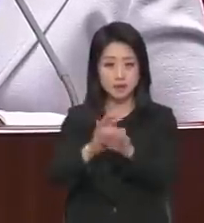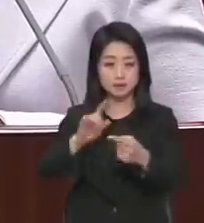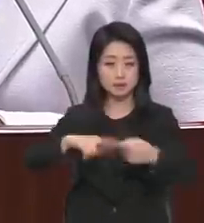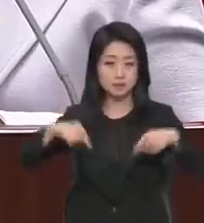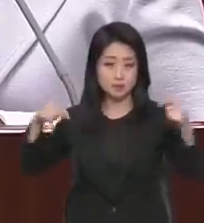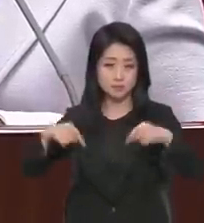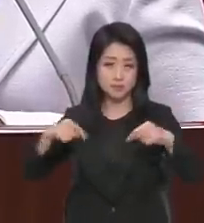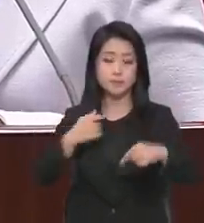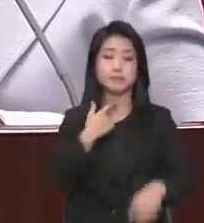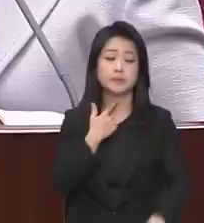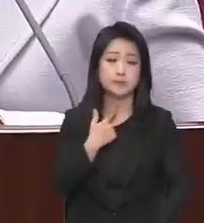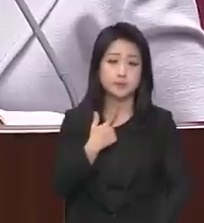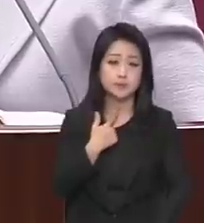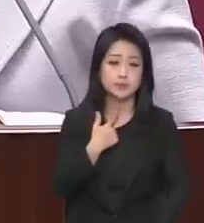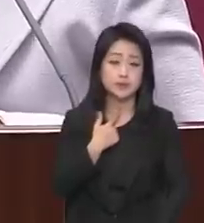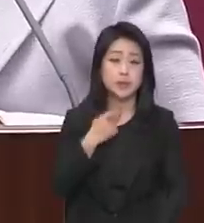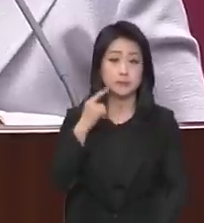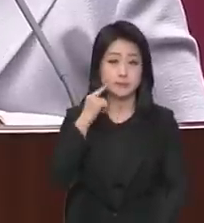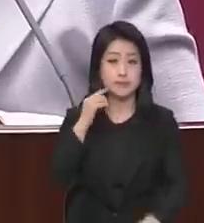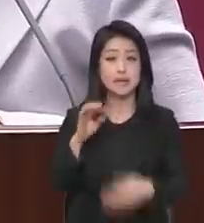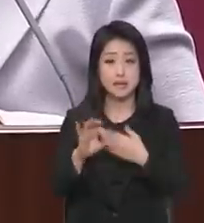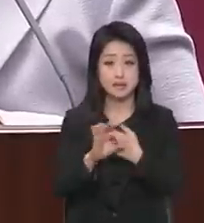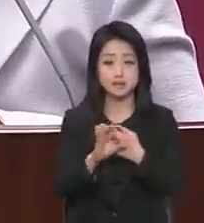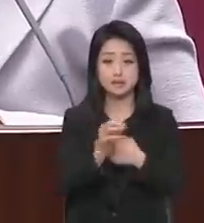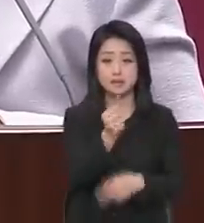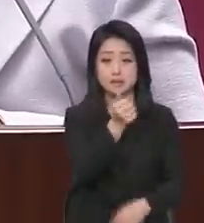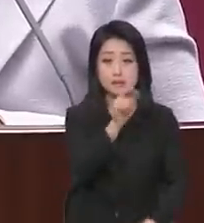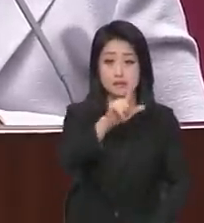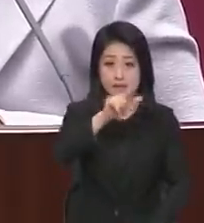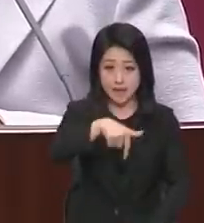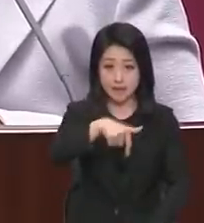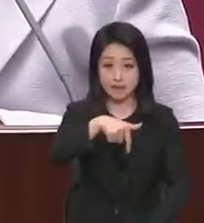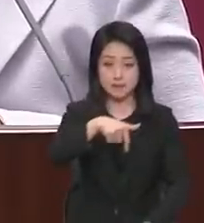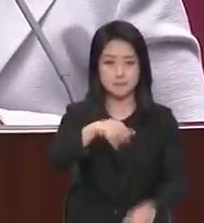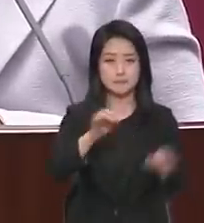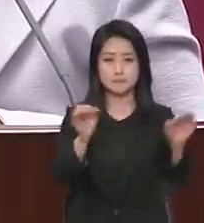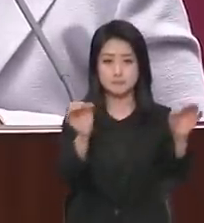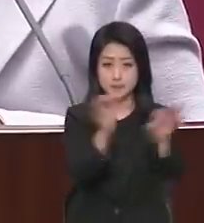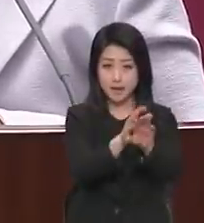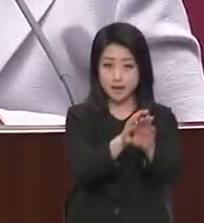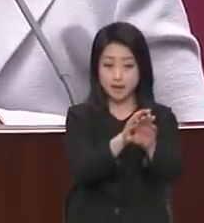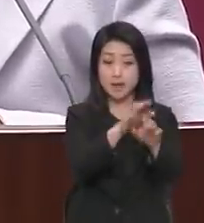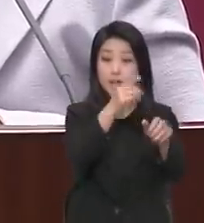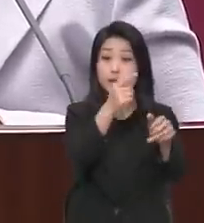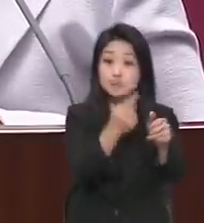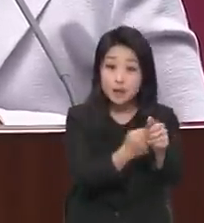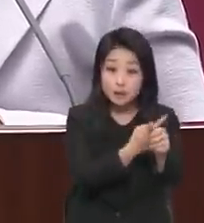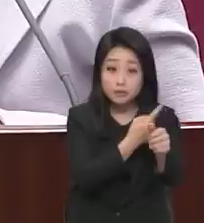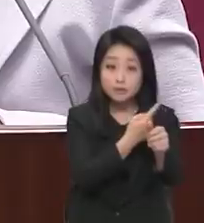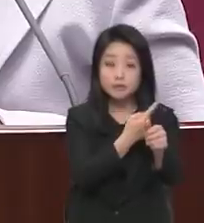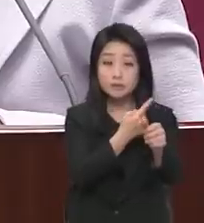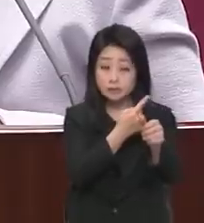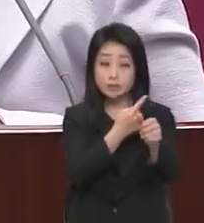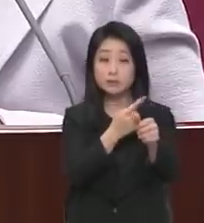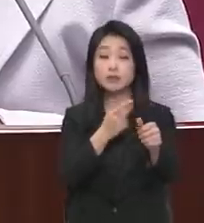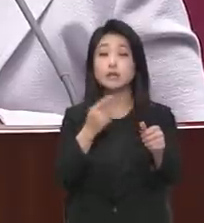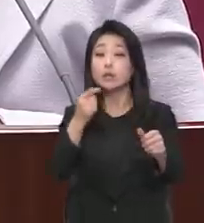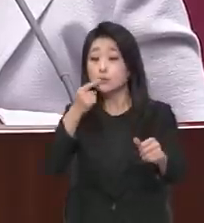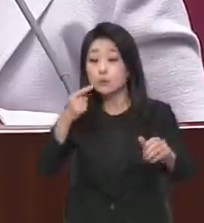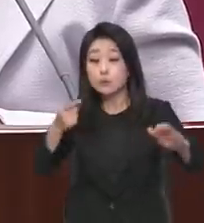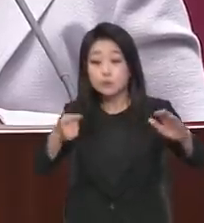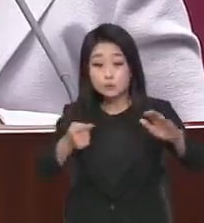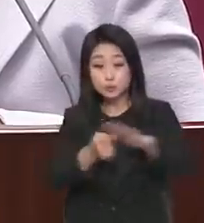계속해왔죠. 만약에 비핵화가 이루어진다면 거기에 상응하는 조치를 취할